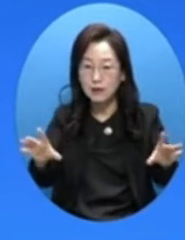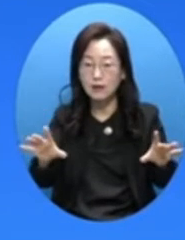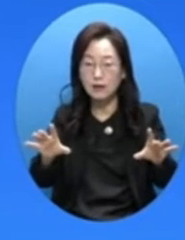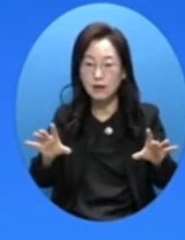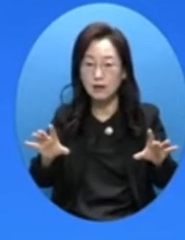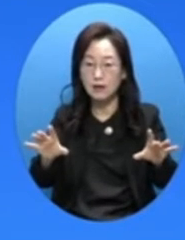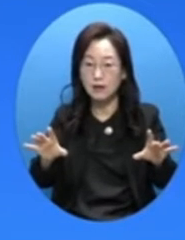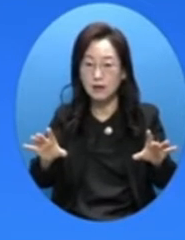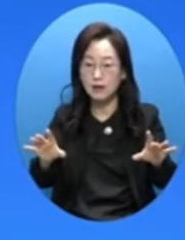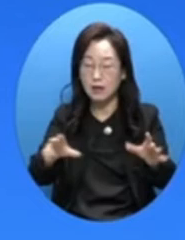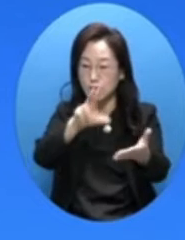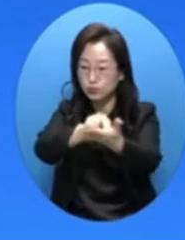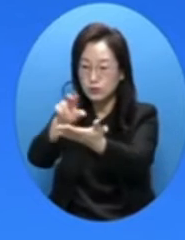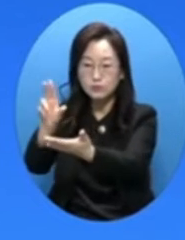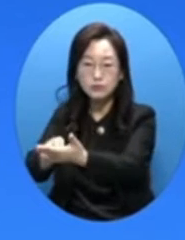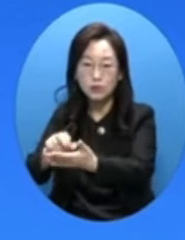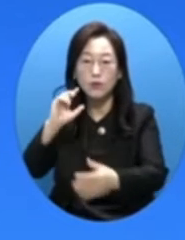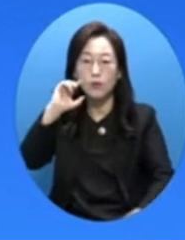그 모든 문제 어려움을